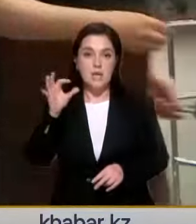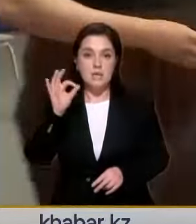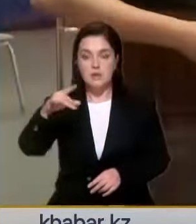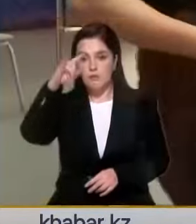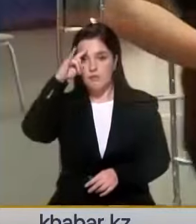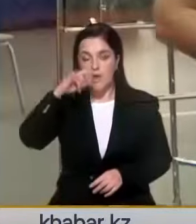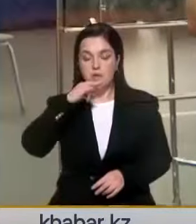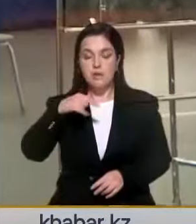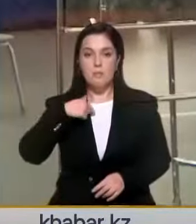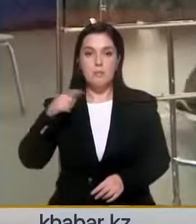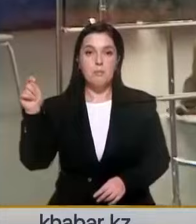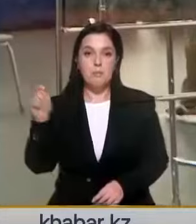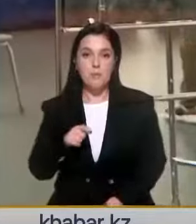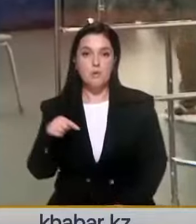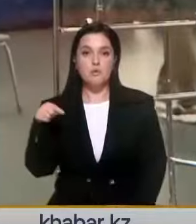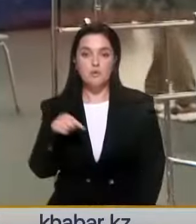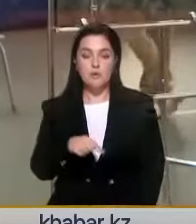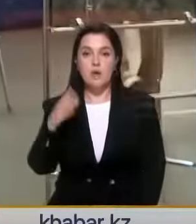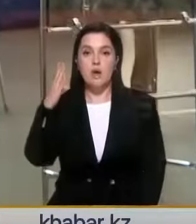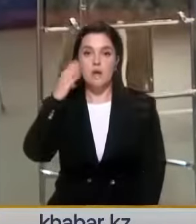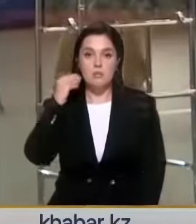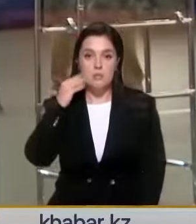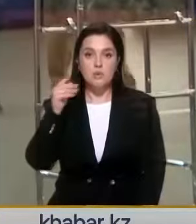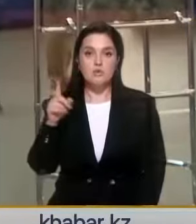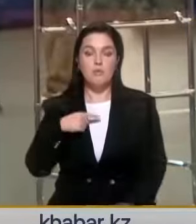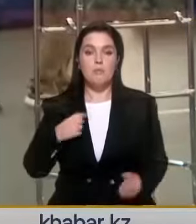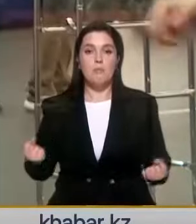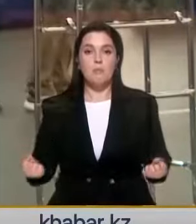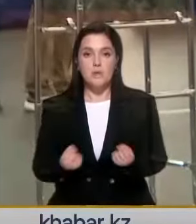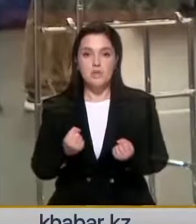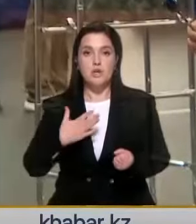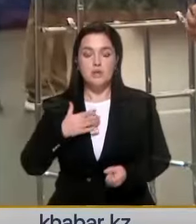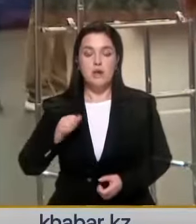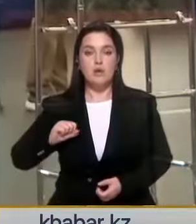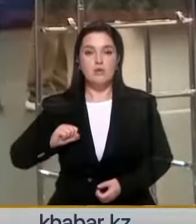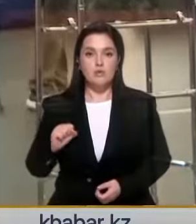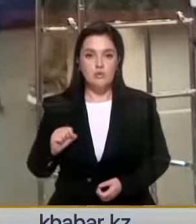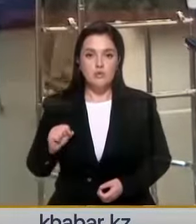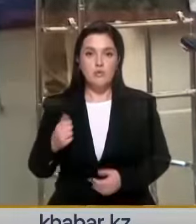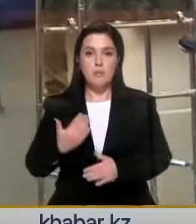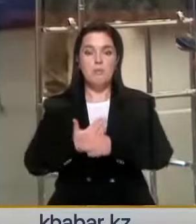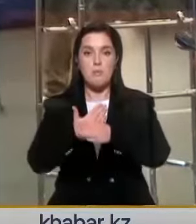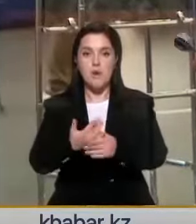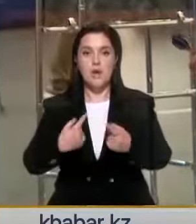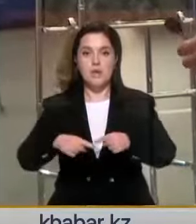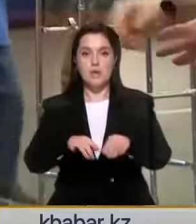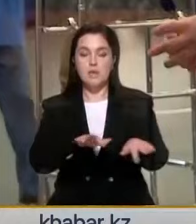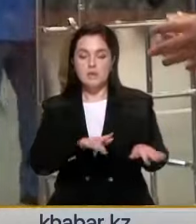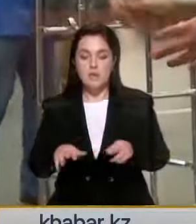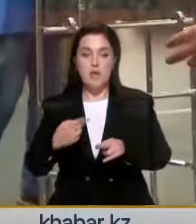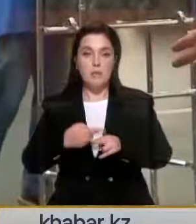приехали сюда с Алмааты чтобы поддержать наших друзей единомышленников и помочь с организа